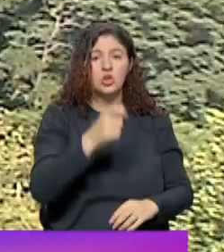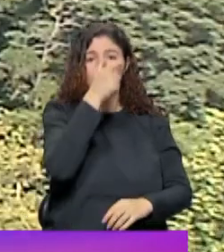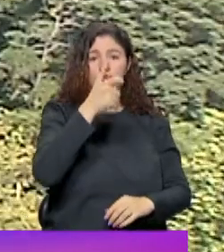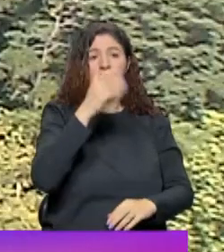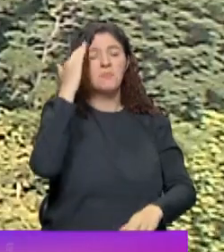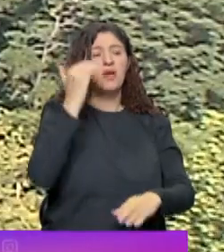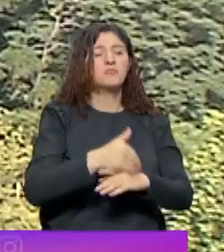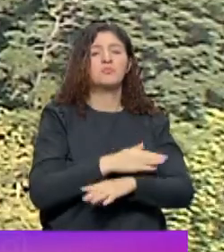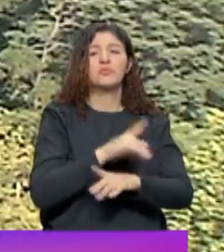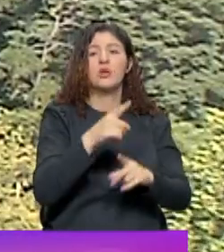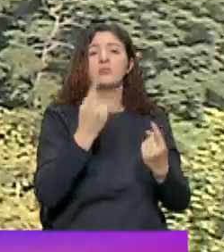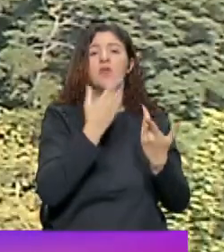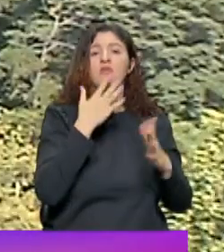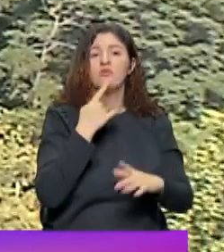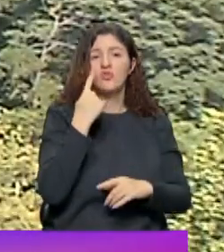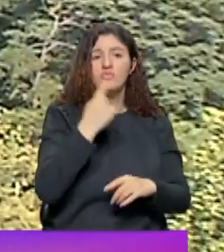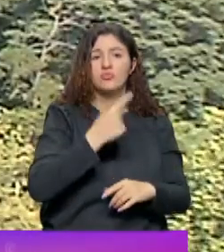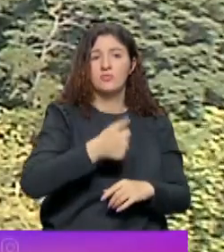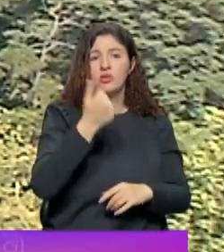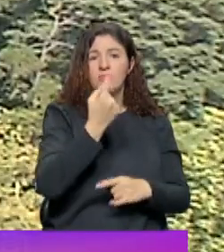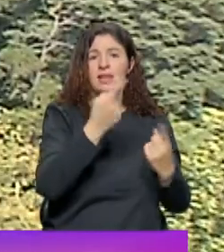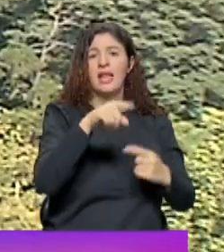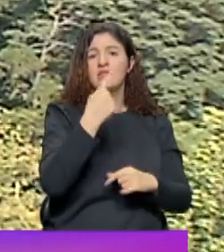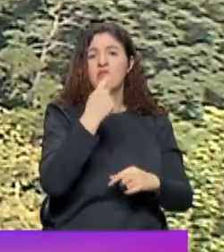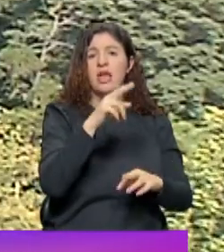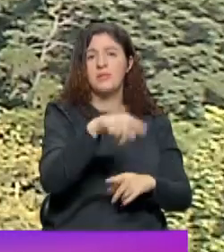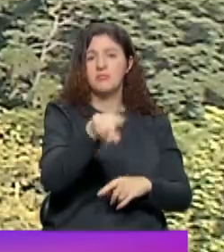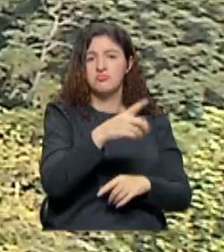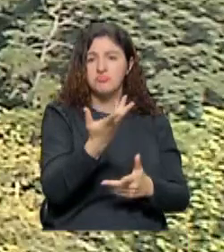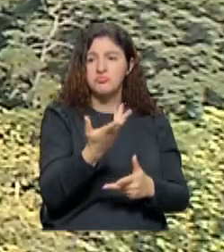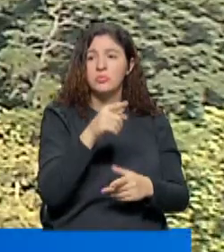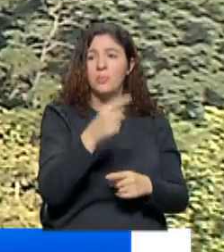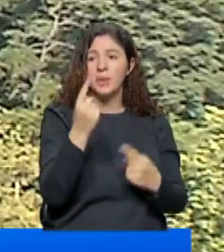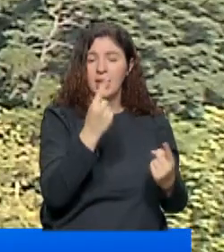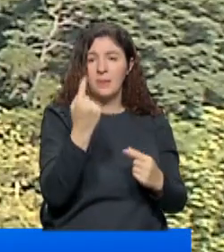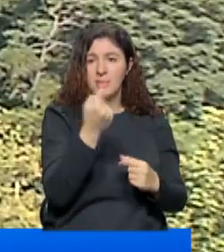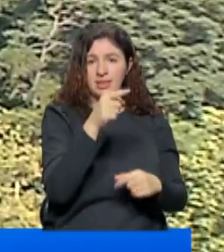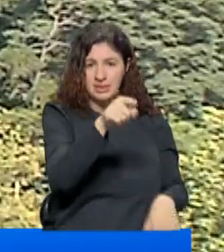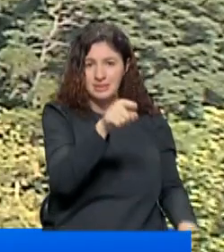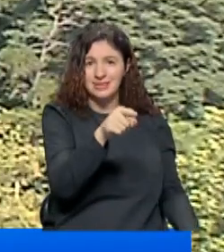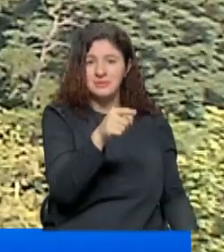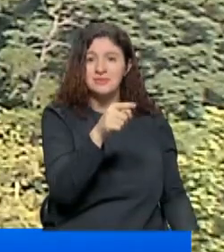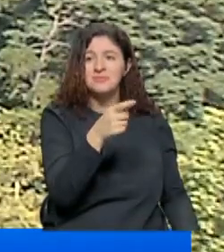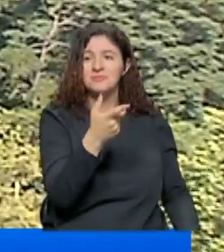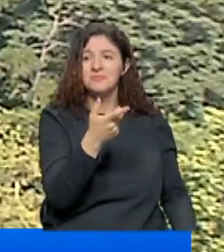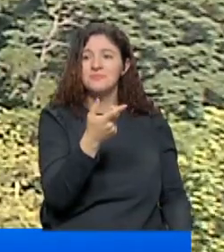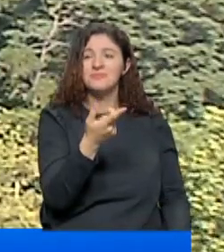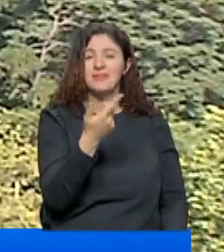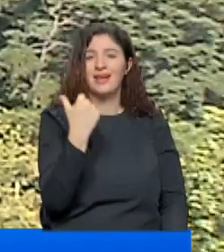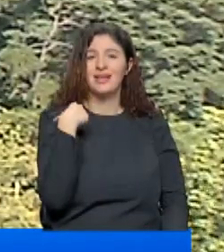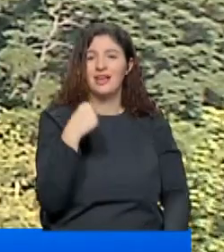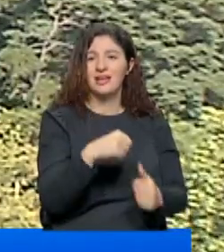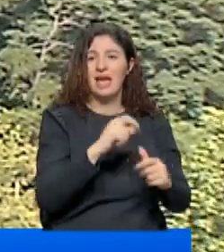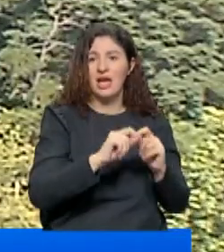Türkiye batmış bitmiş, böyle bir şey yok diyor Cumhurbaşkanı birilerinin söylediği gibi. Şimdi o birilerinden birisi de siz önce yine